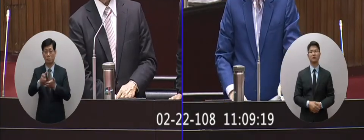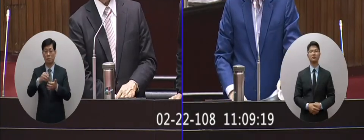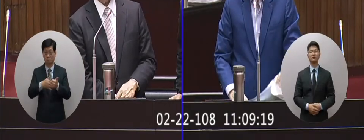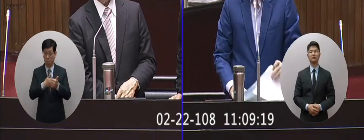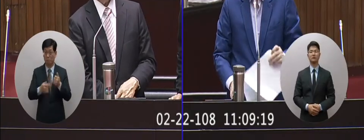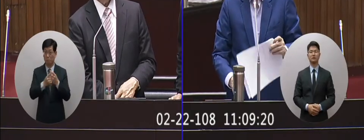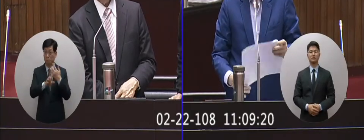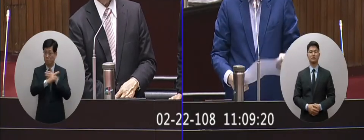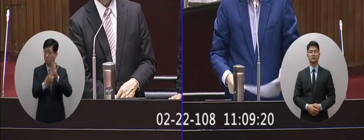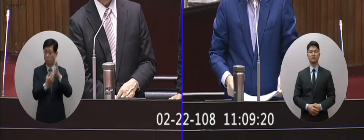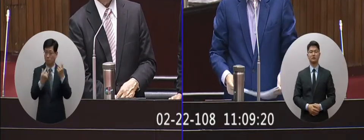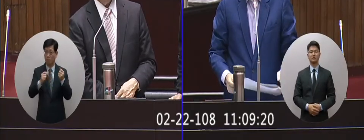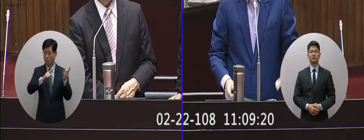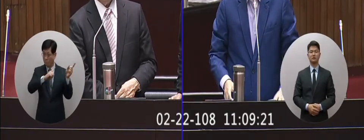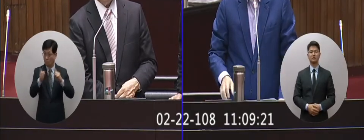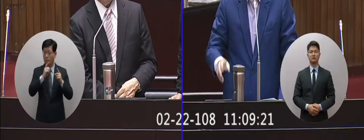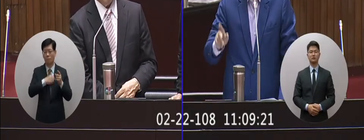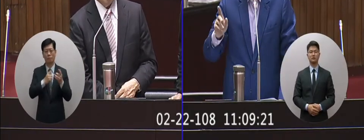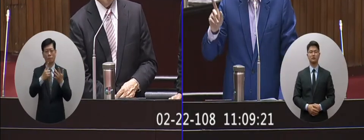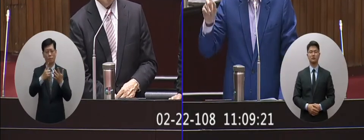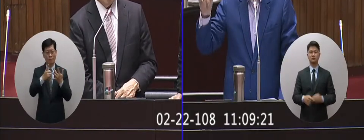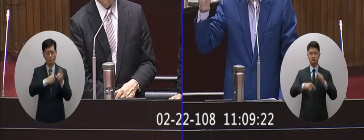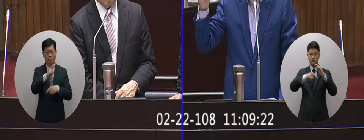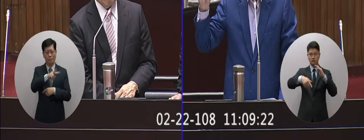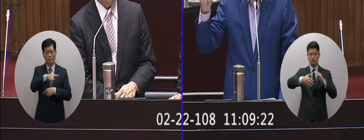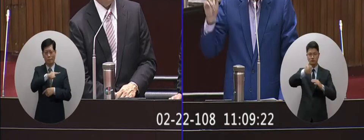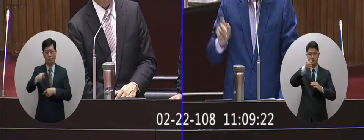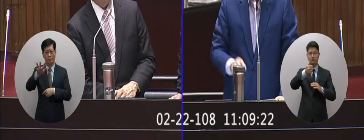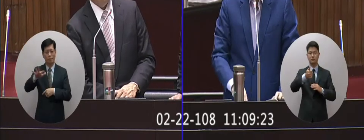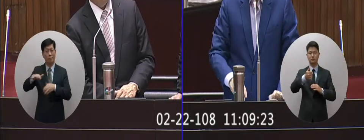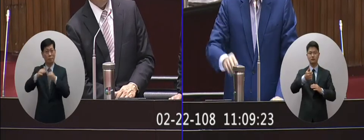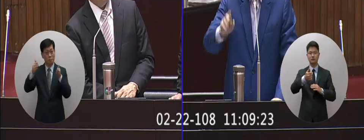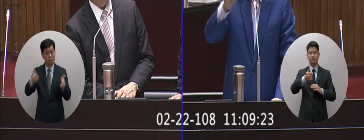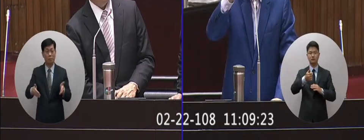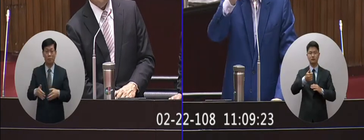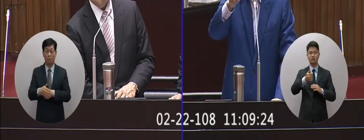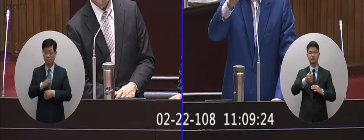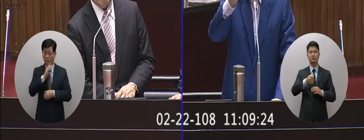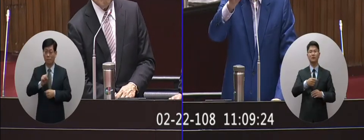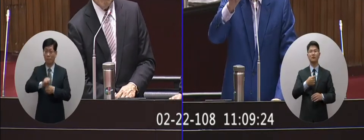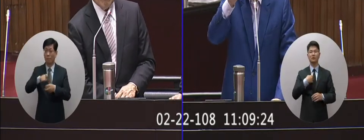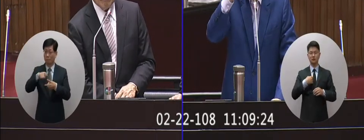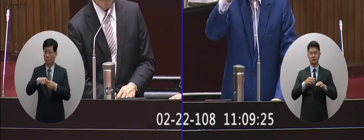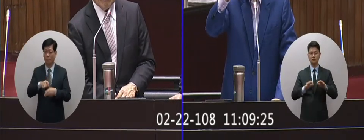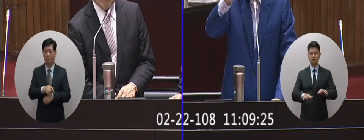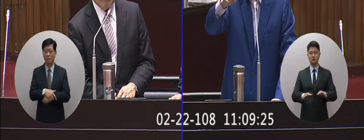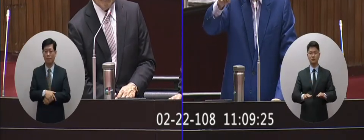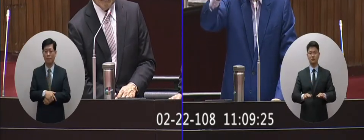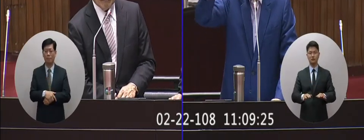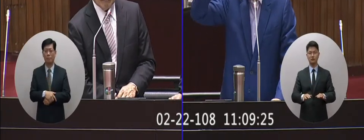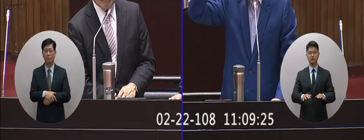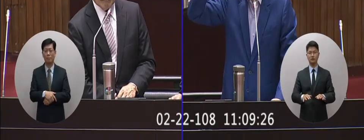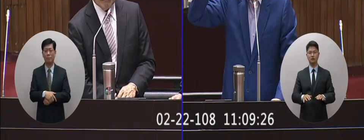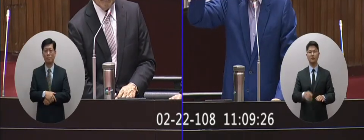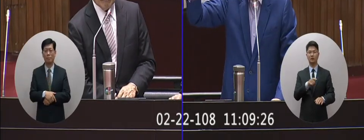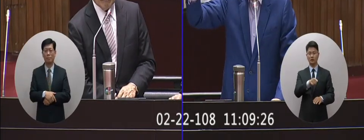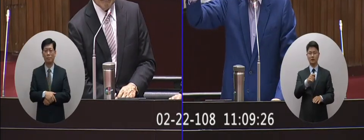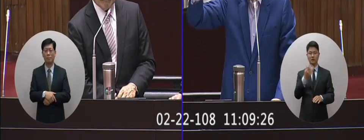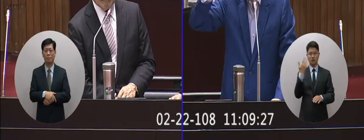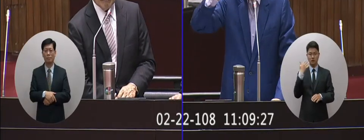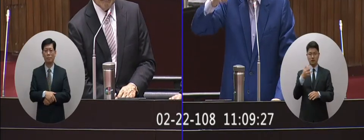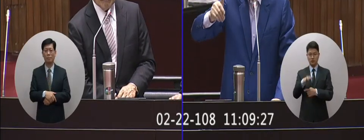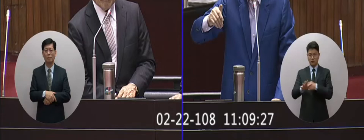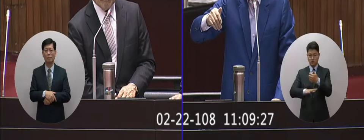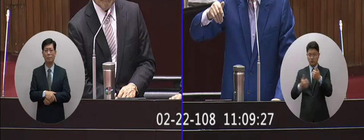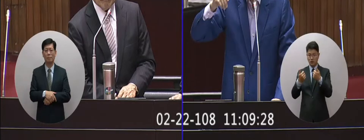我们对外就是讲每天缺2000到5000箱，我们透过加工， 我们要用你当原来当农委会的副